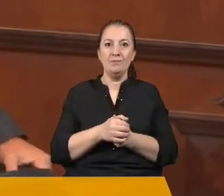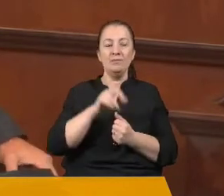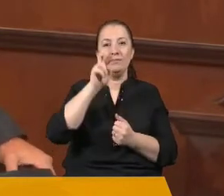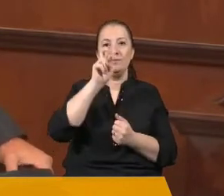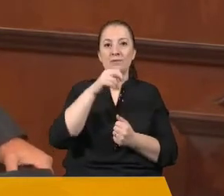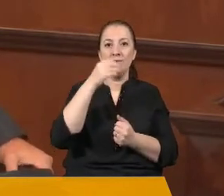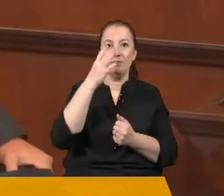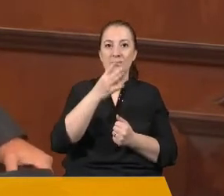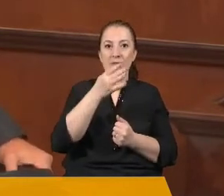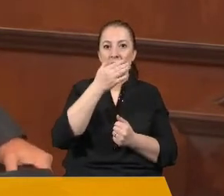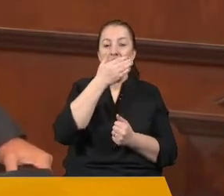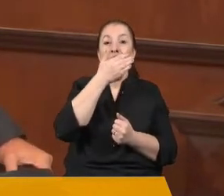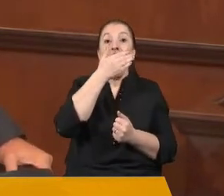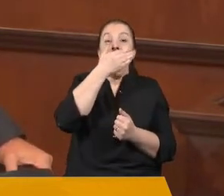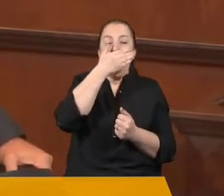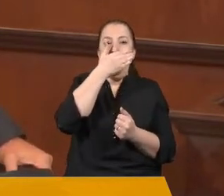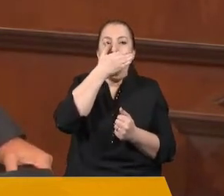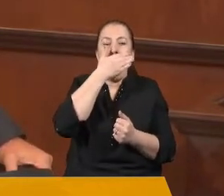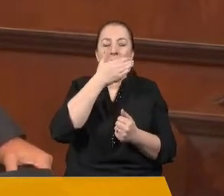84 yılıyla.